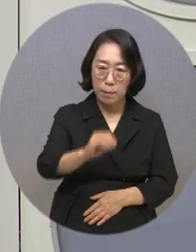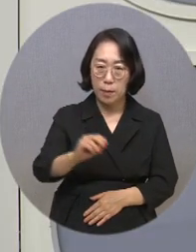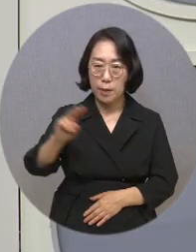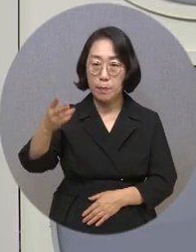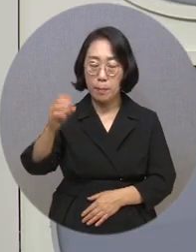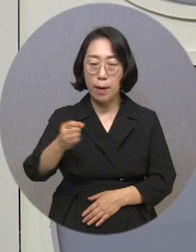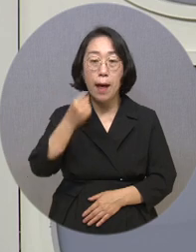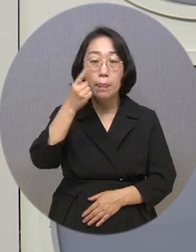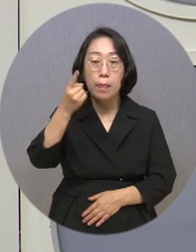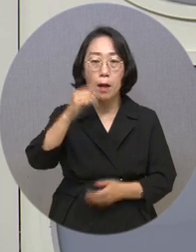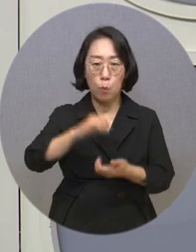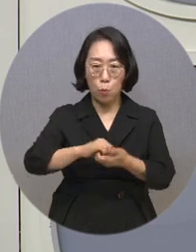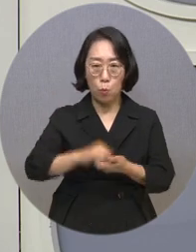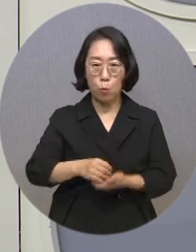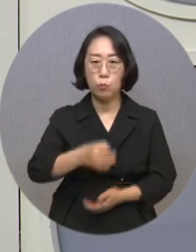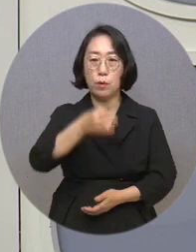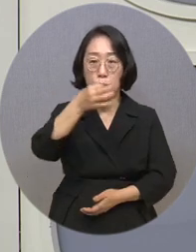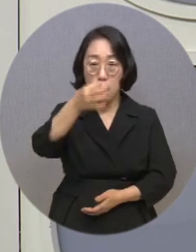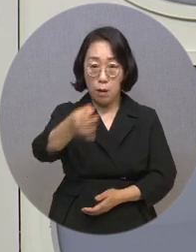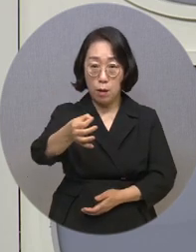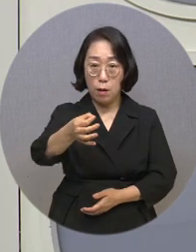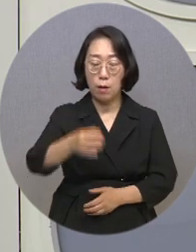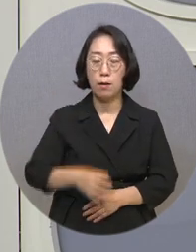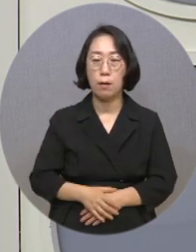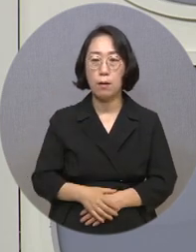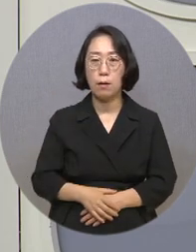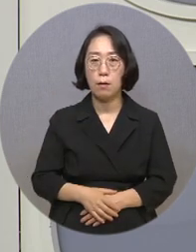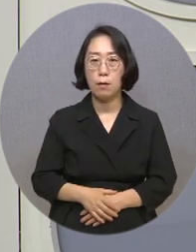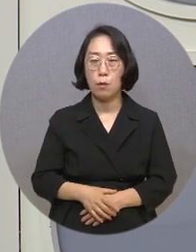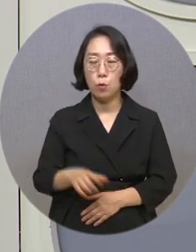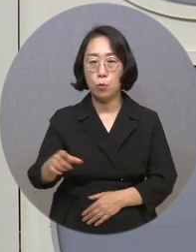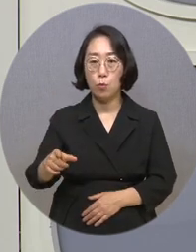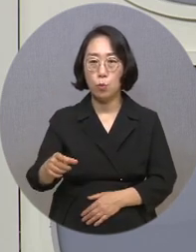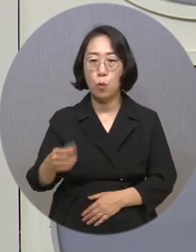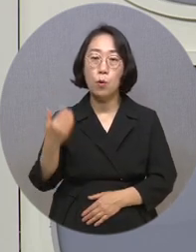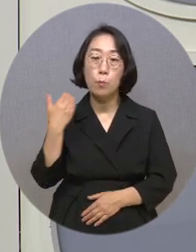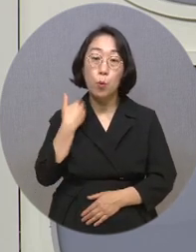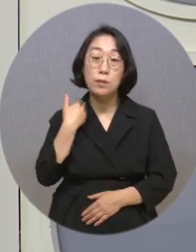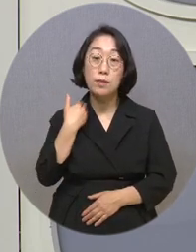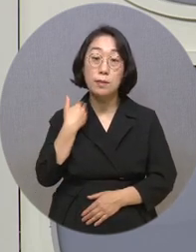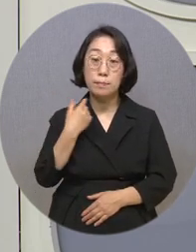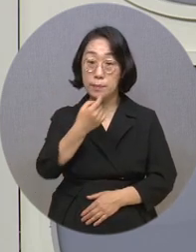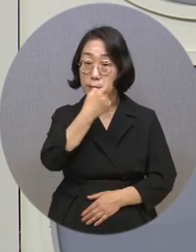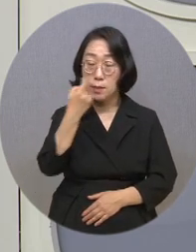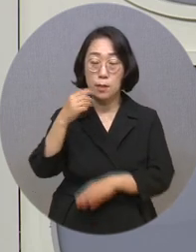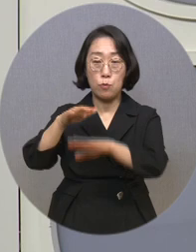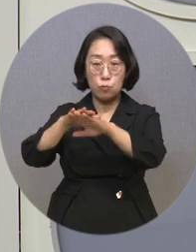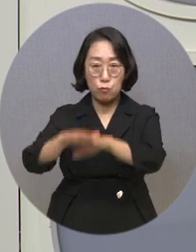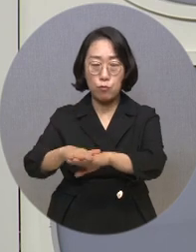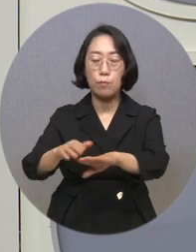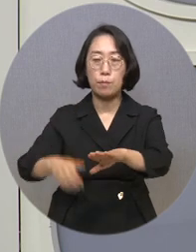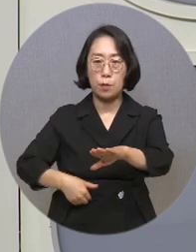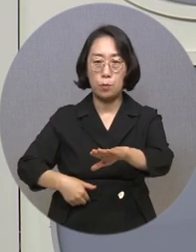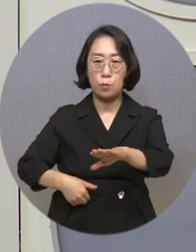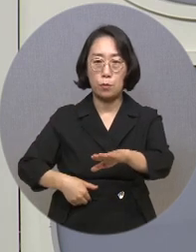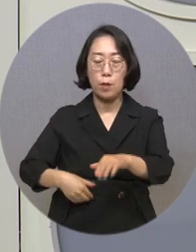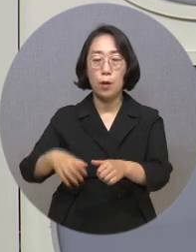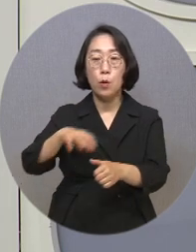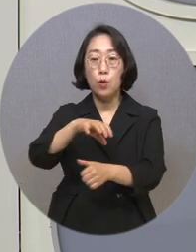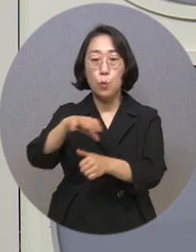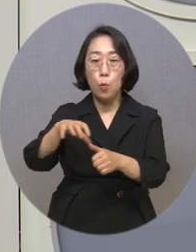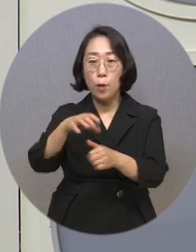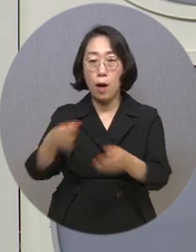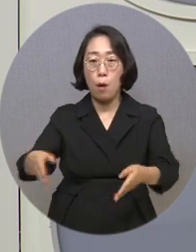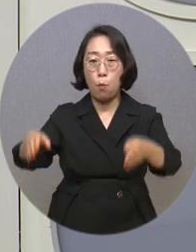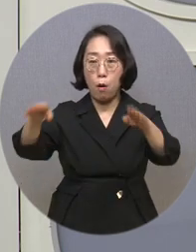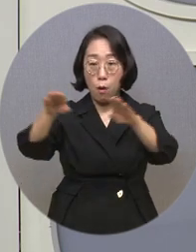월? 그렇게, 예, 월. 그렇게 내고 가시는 거고 그것도 보증금도 또 넣어야 되고 그렇지. 그런데 이제 요양원은 그게